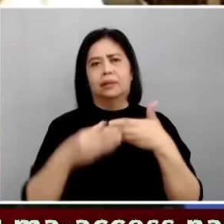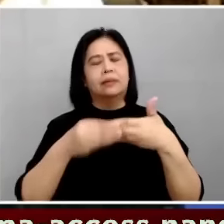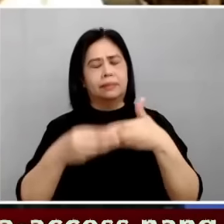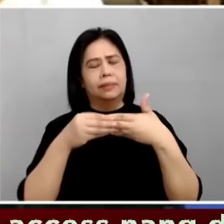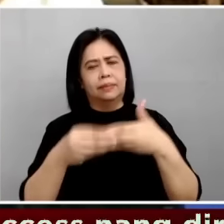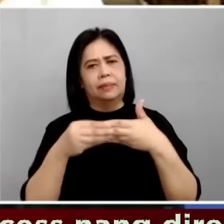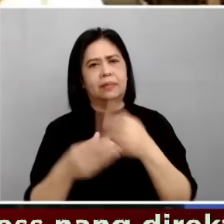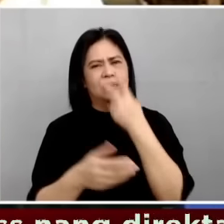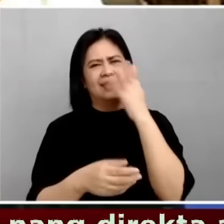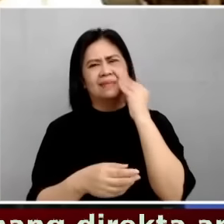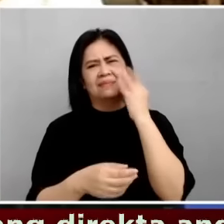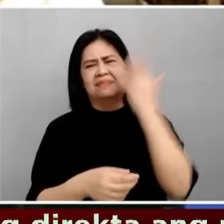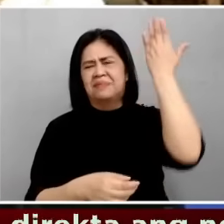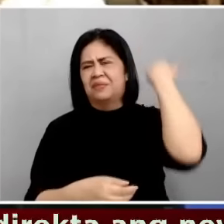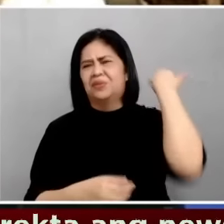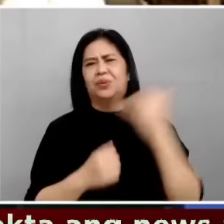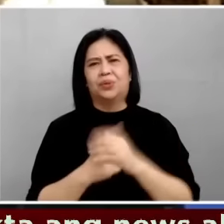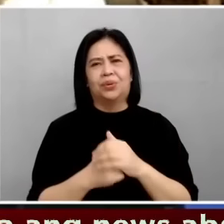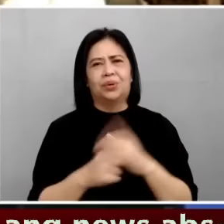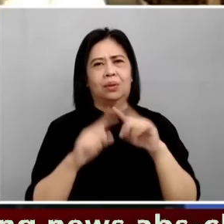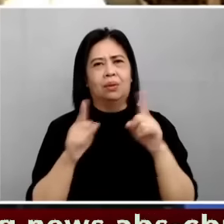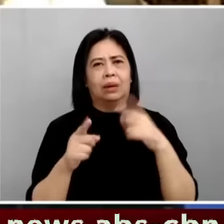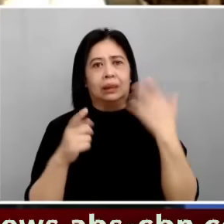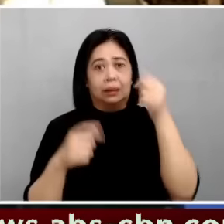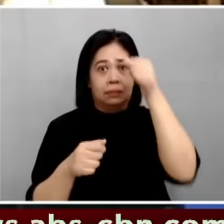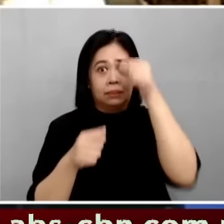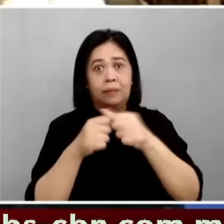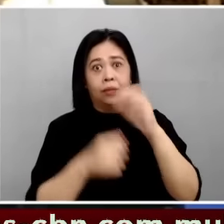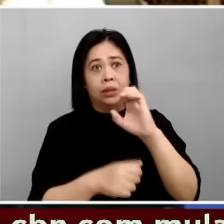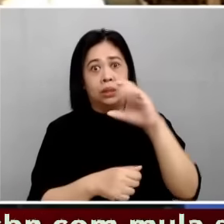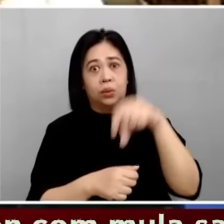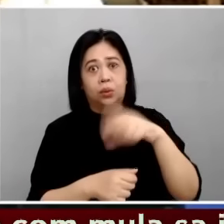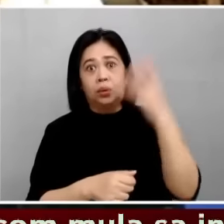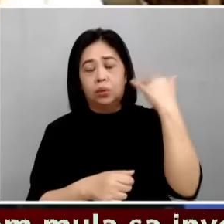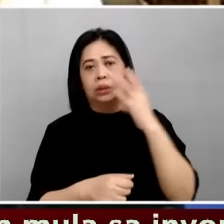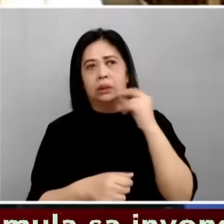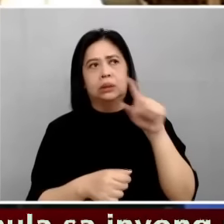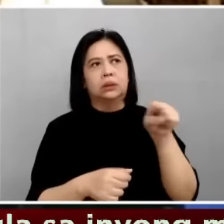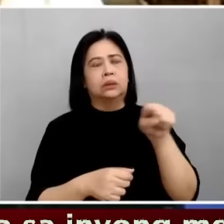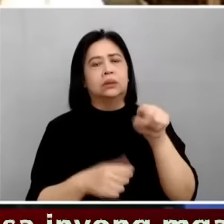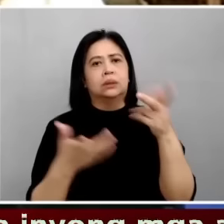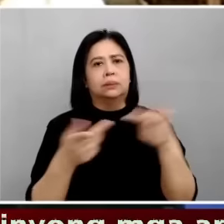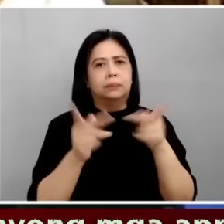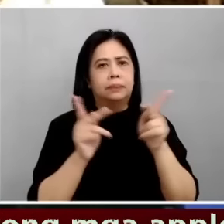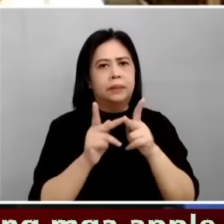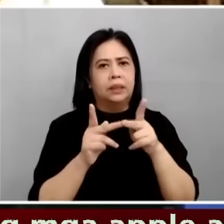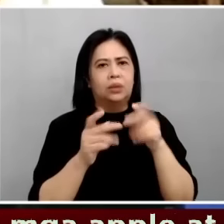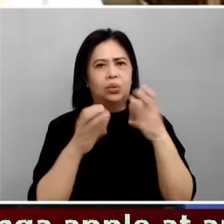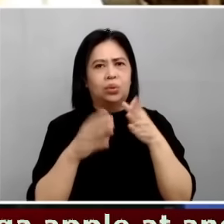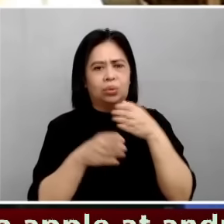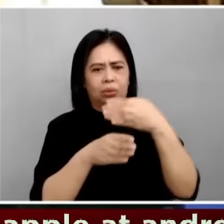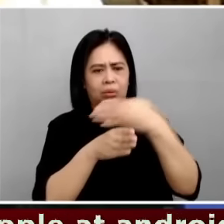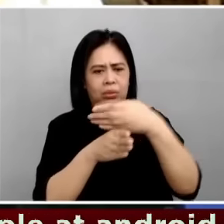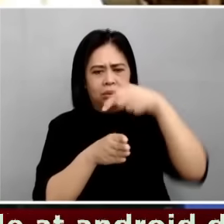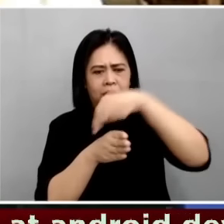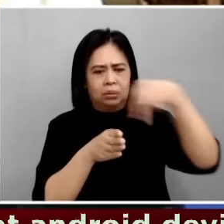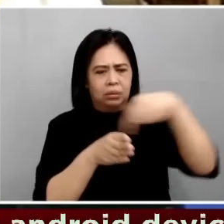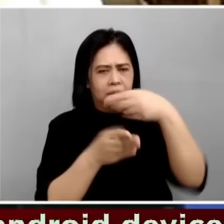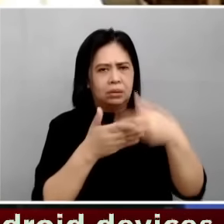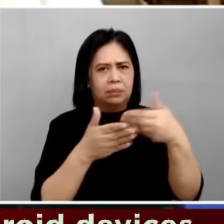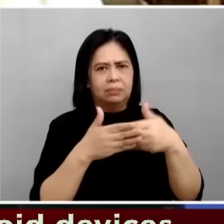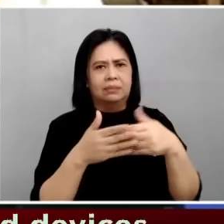nakita na natin yan before. Kung natatayo na sa ACQ at MECQ, doon po sa mga tri-boundary or itong